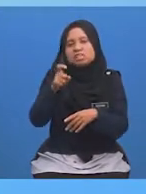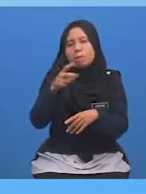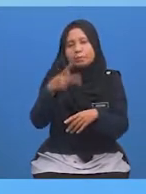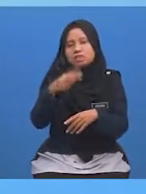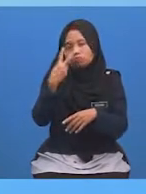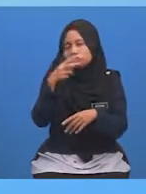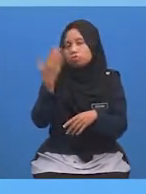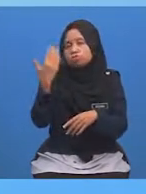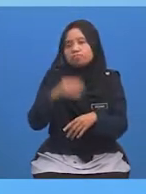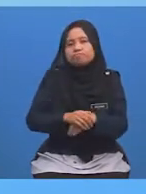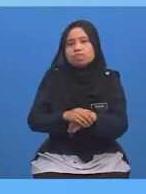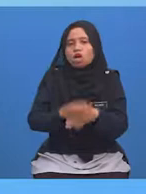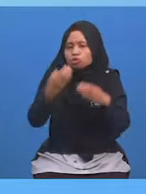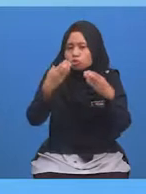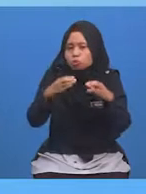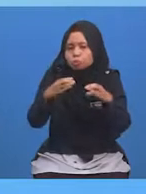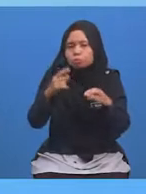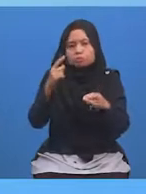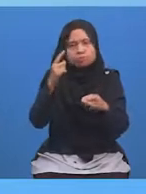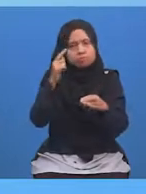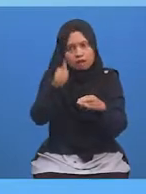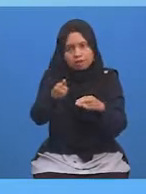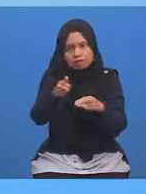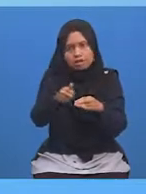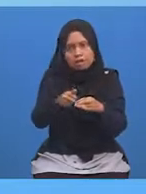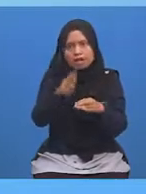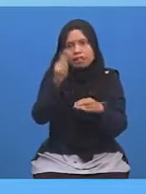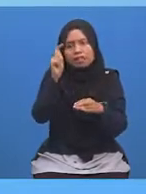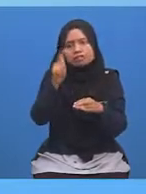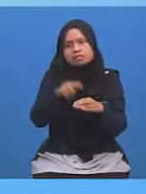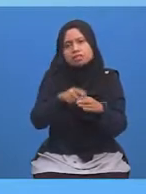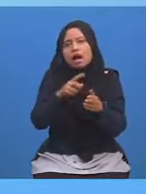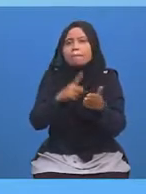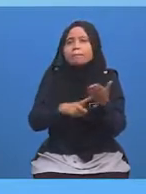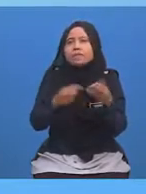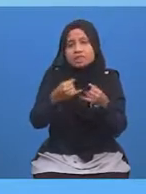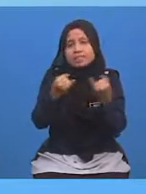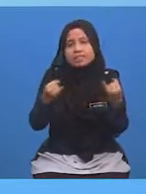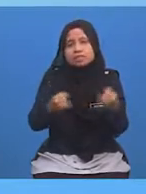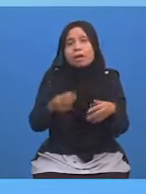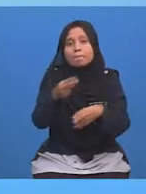melihatnya. Cuba anda teka apakah jenis unit perniagaan ini.